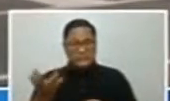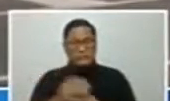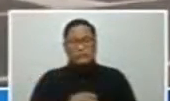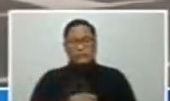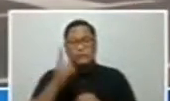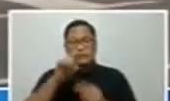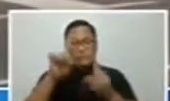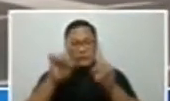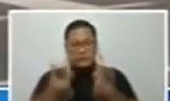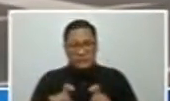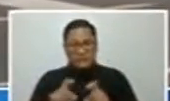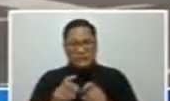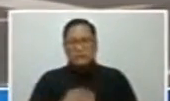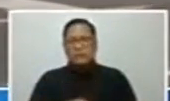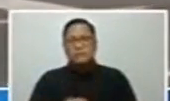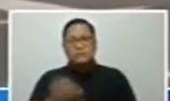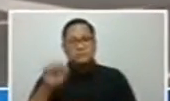ating